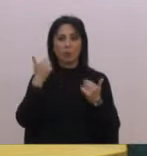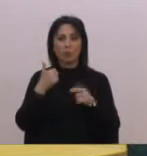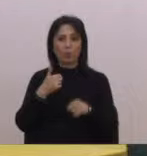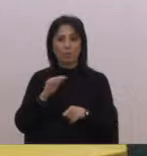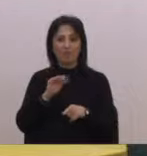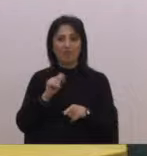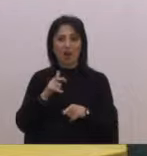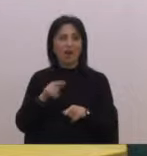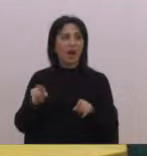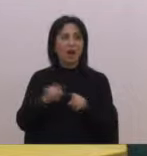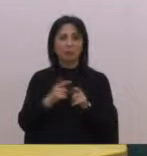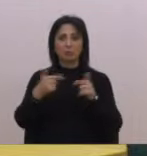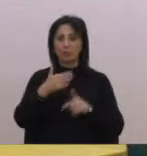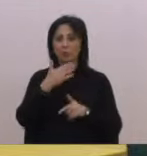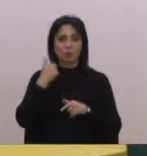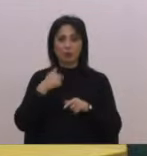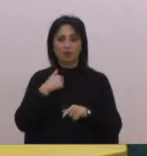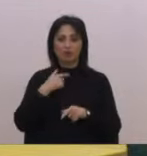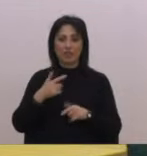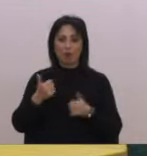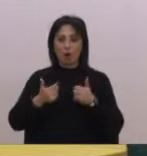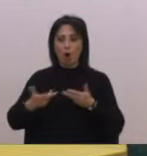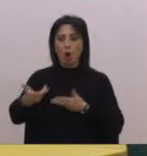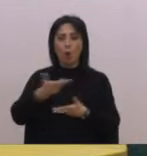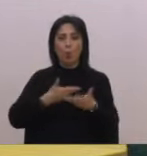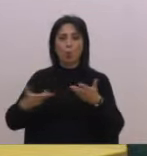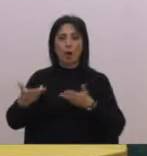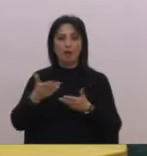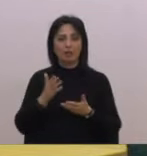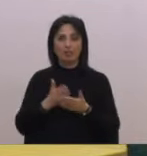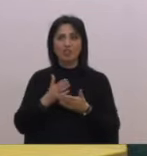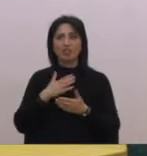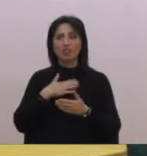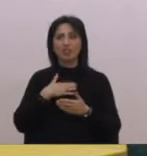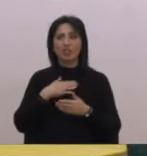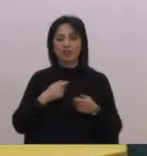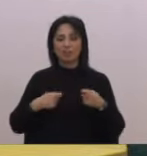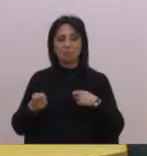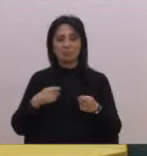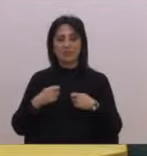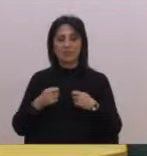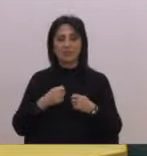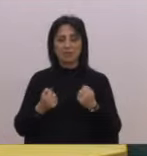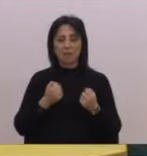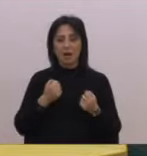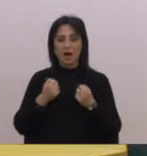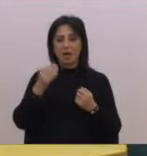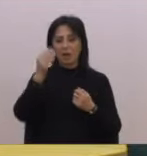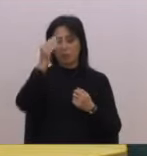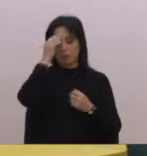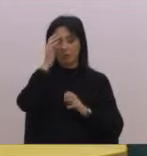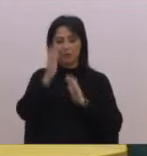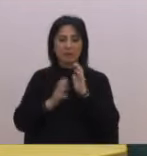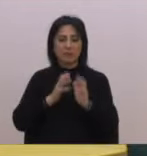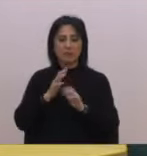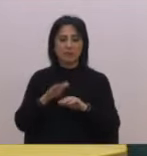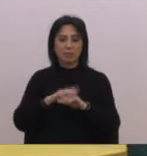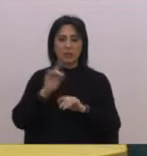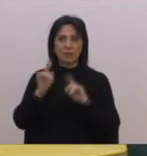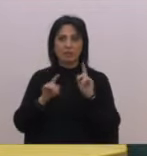ამაზე უნდა იყოს დაფუძნებული ჩვენი ქვეყნის კონკურენტუნარიანობა და ჩვენი ბიზნესების კარი პოზიციები საერთაშორისო